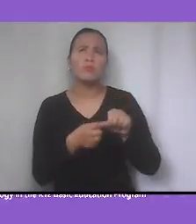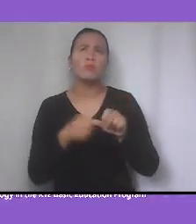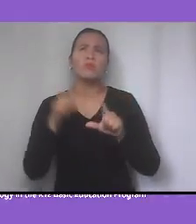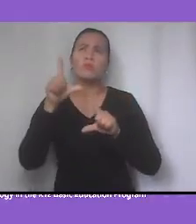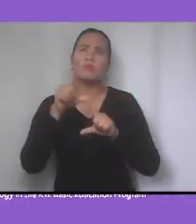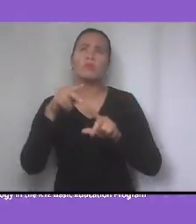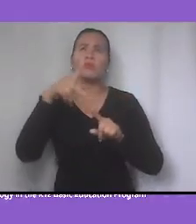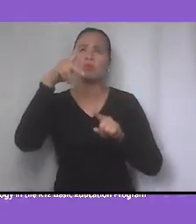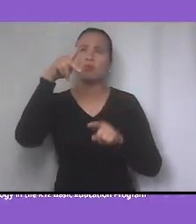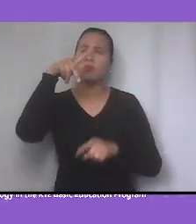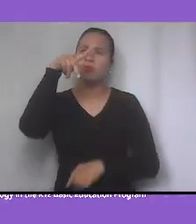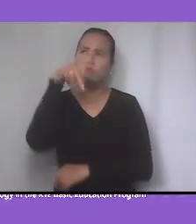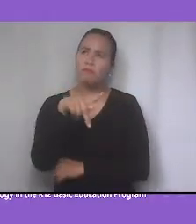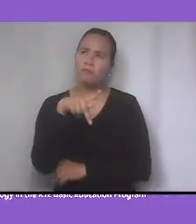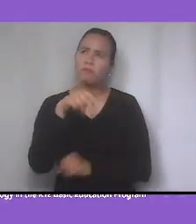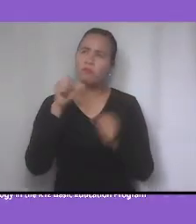bahay?